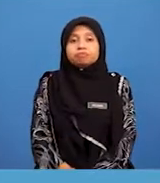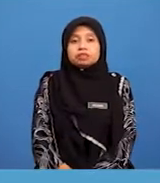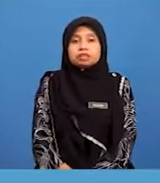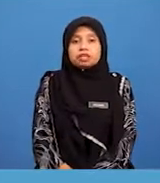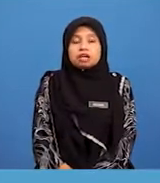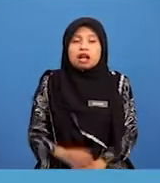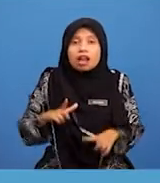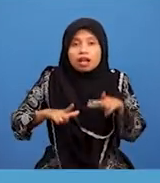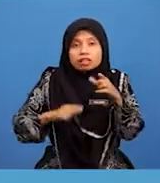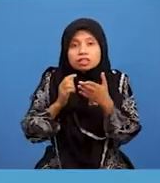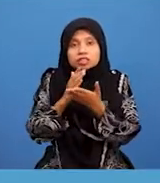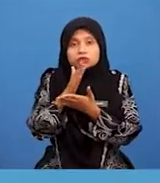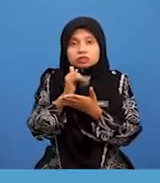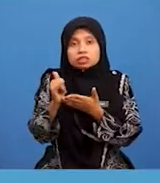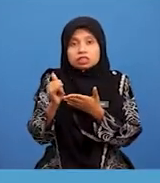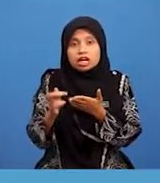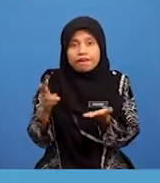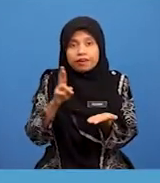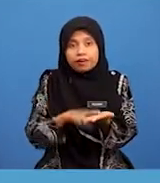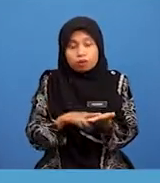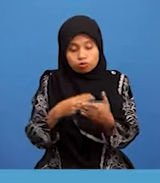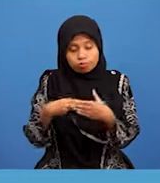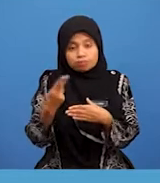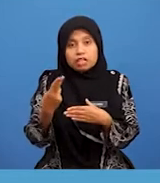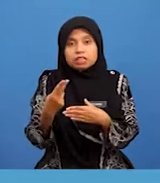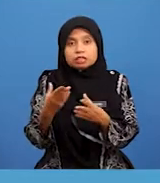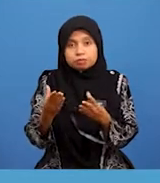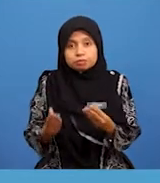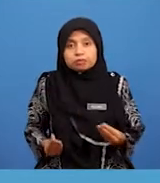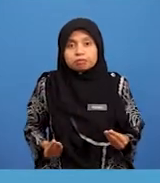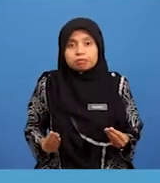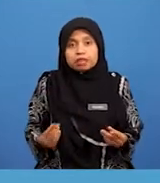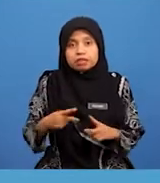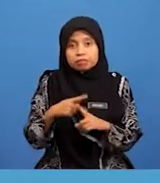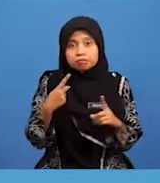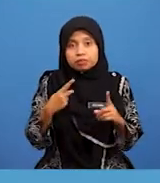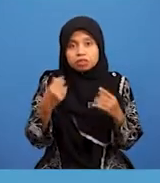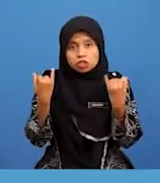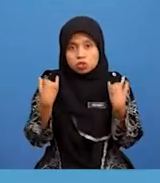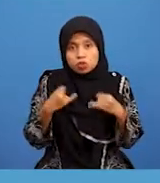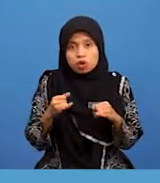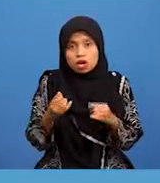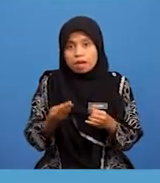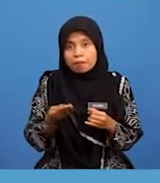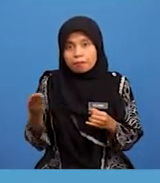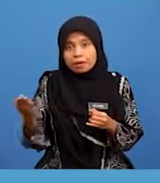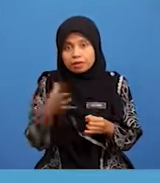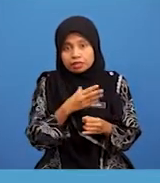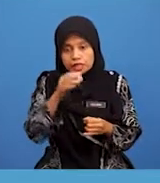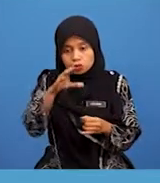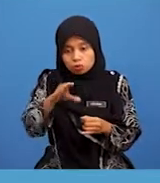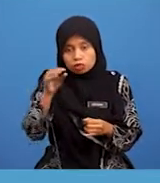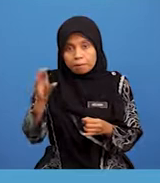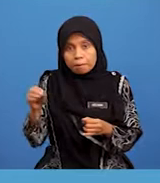Langkah seterusnya adalah merekod hasil penerimaan daripada jualan aset dan kutipan